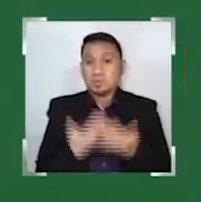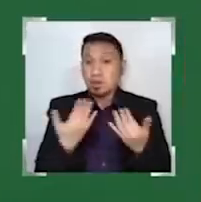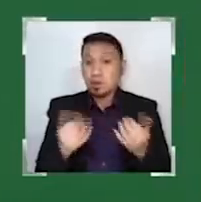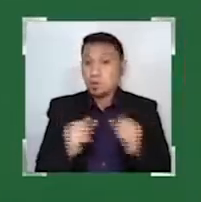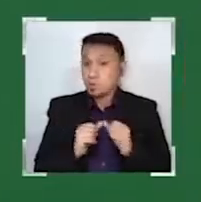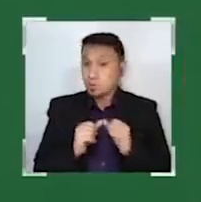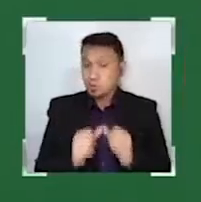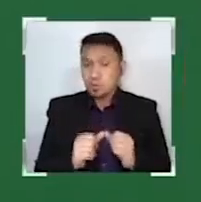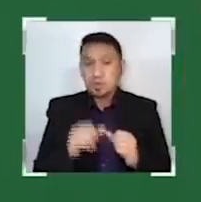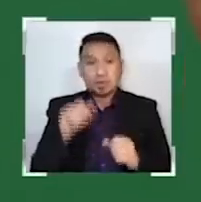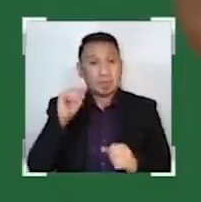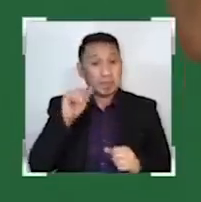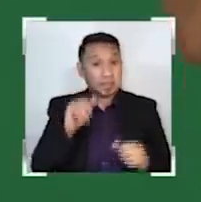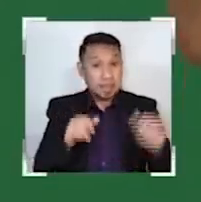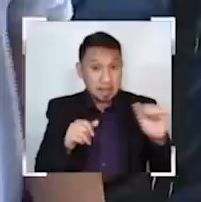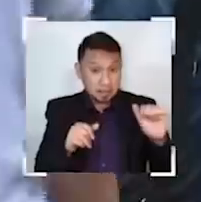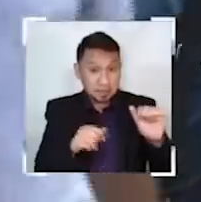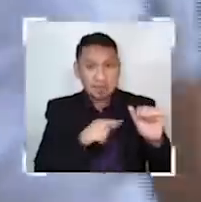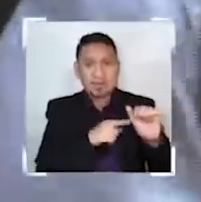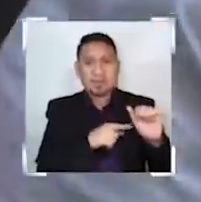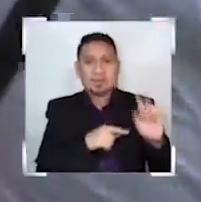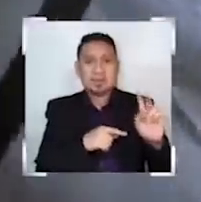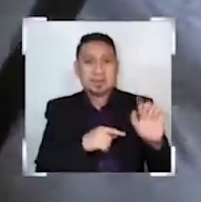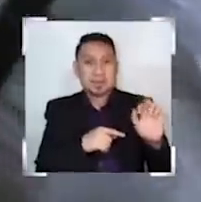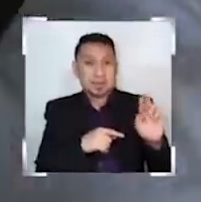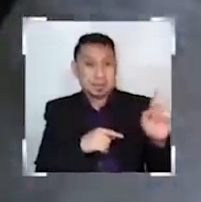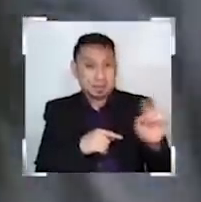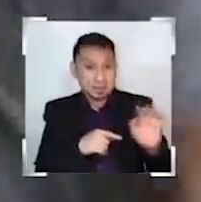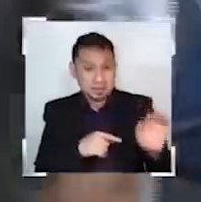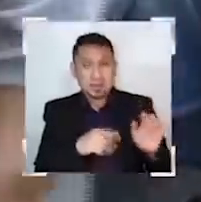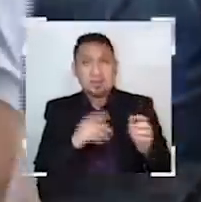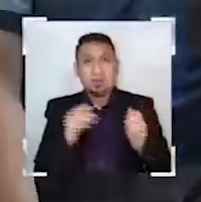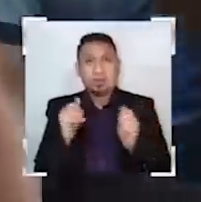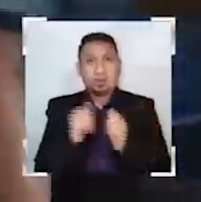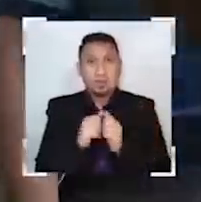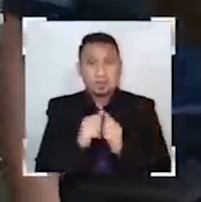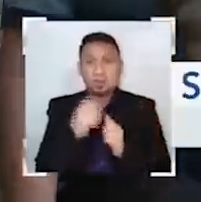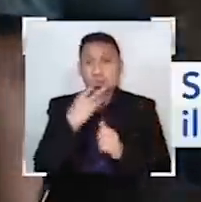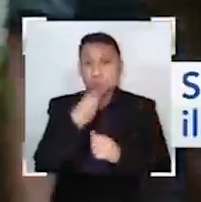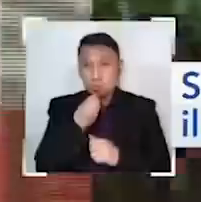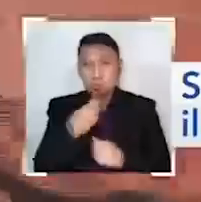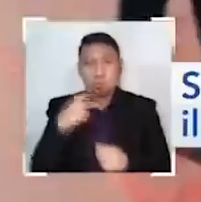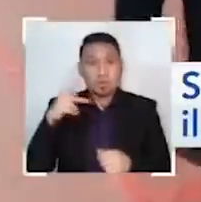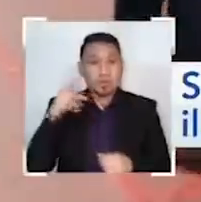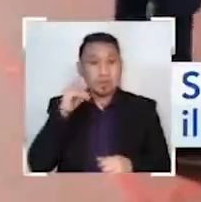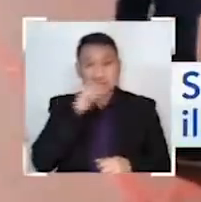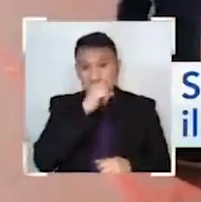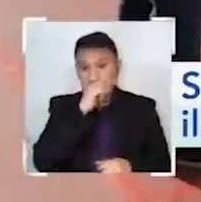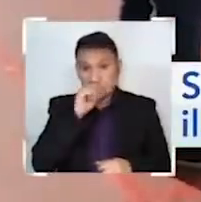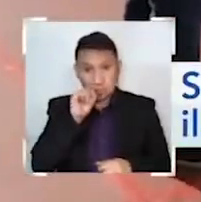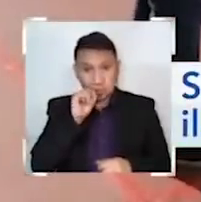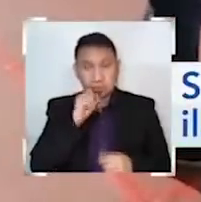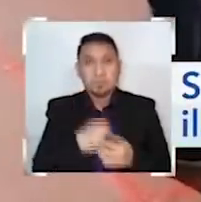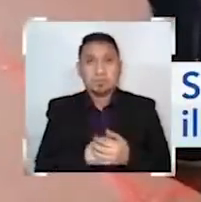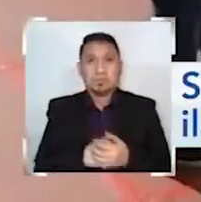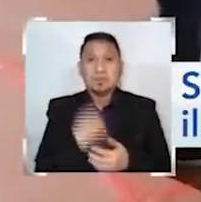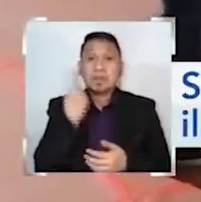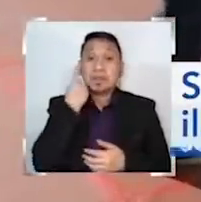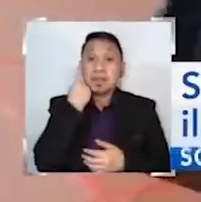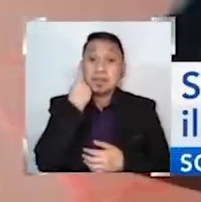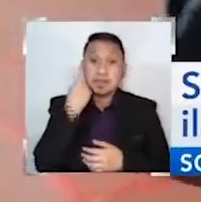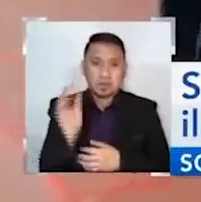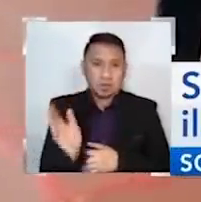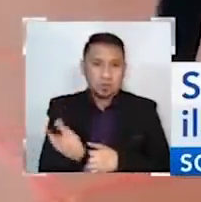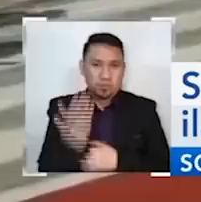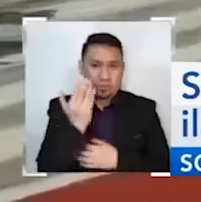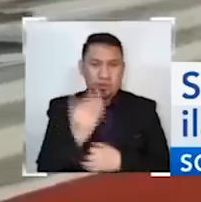ni Alvarez ang kandidatura ng katandem ni Lacson na si Senate President Tito Soto. Kanina umaga, nasa